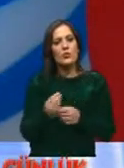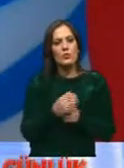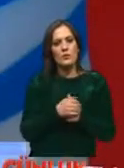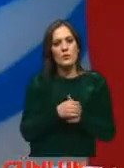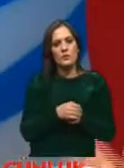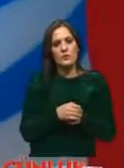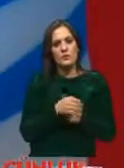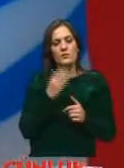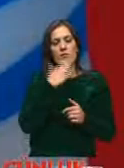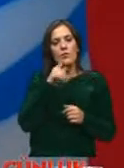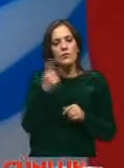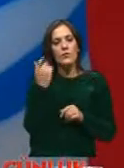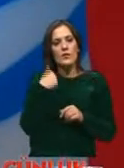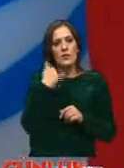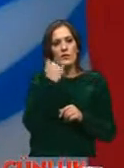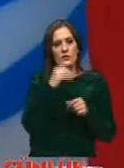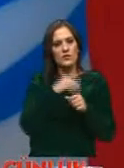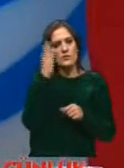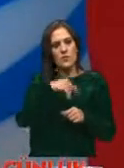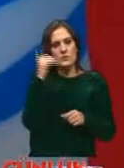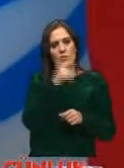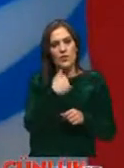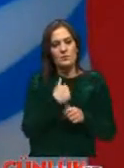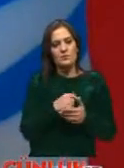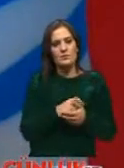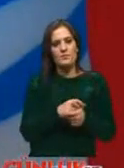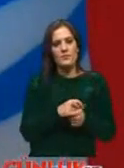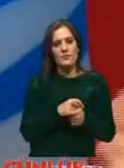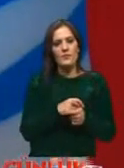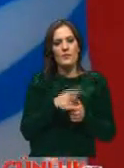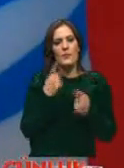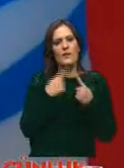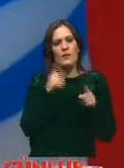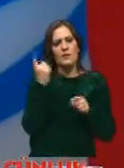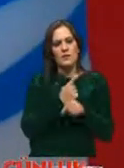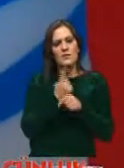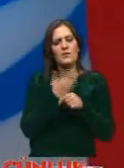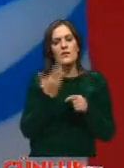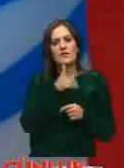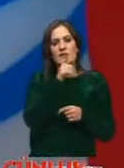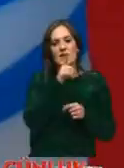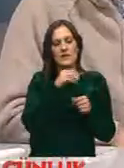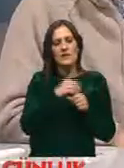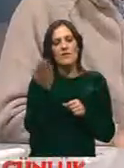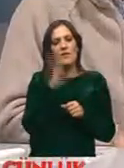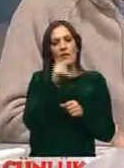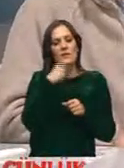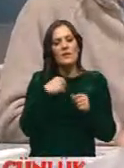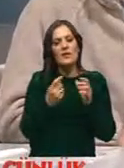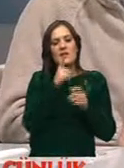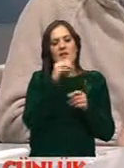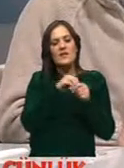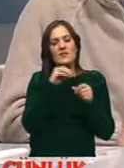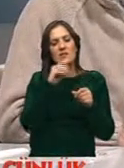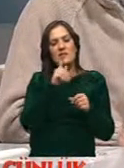oluşuyor? Yoksa onu az önceki konuklarımıza mı çağırayım da soralım? Değişik bir şey ama seste de değişik bir frekans ortaya